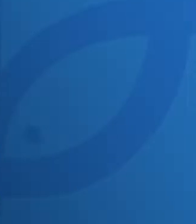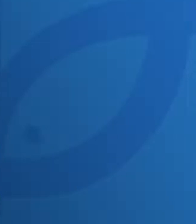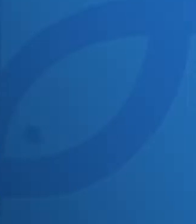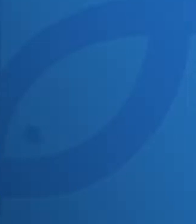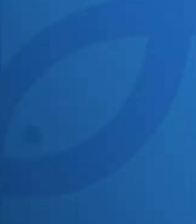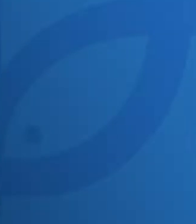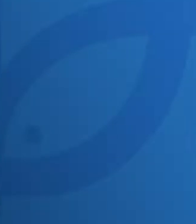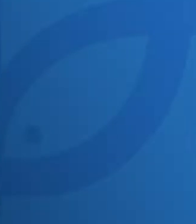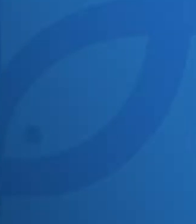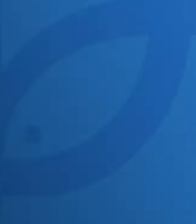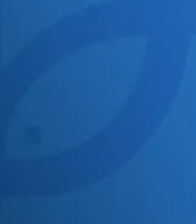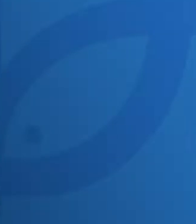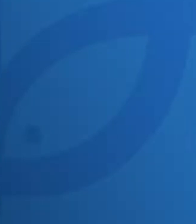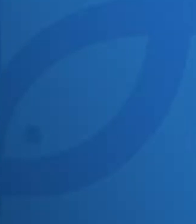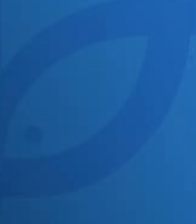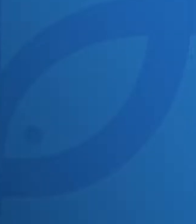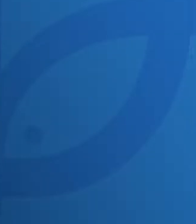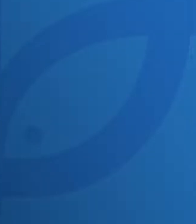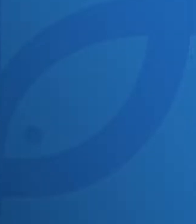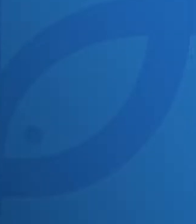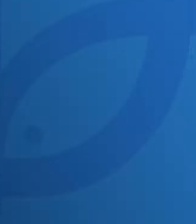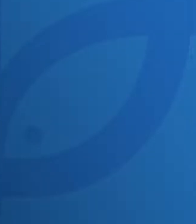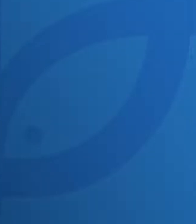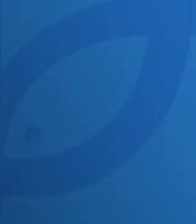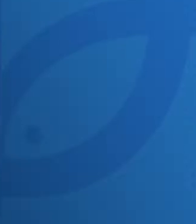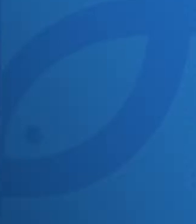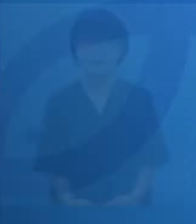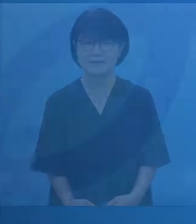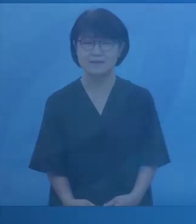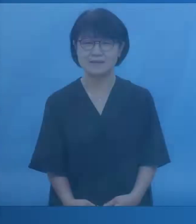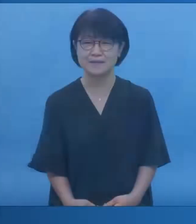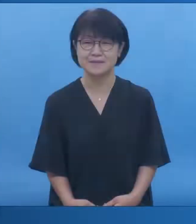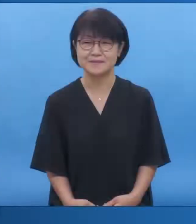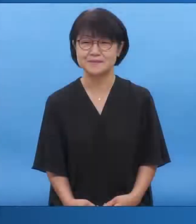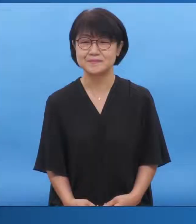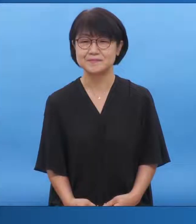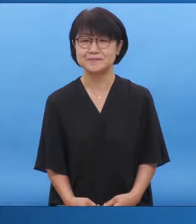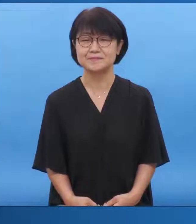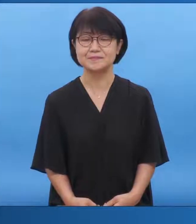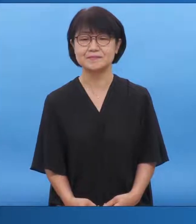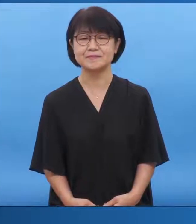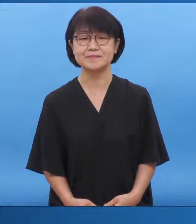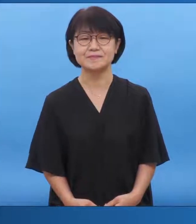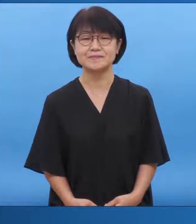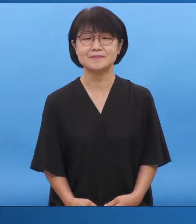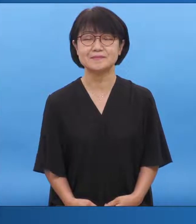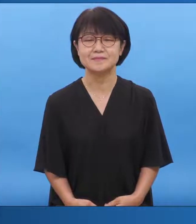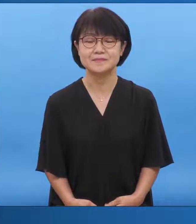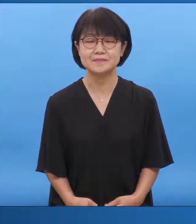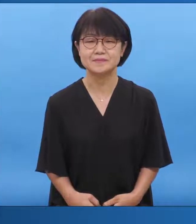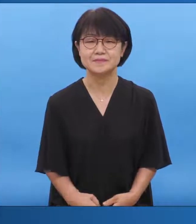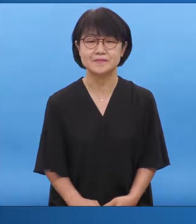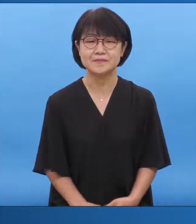혹시 지금 자리가 없으신 분들은 2층에도 자리가 마련되어 있습니다. 2층으로 가시면 될 것